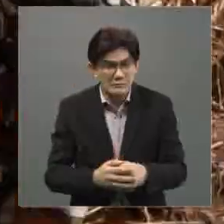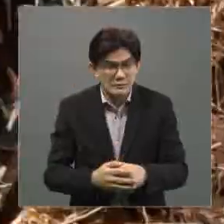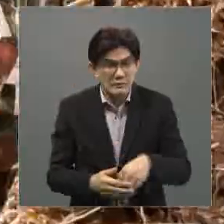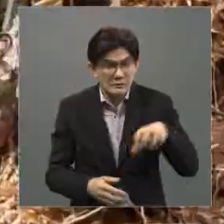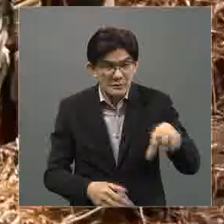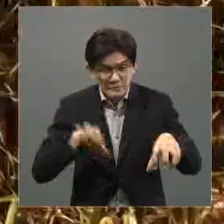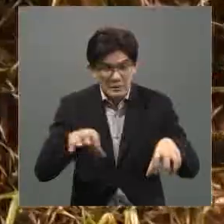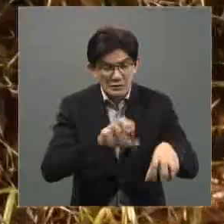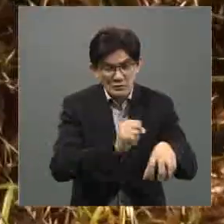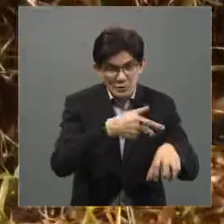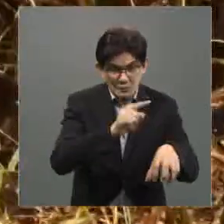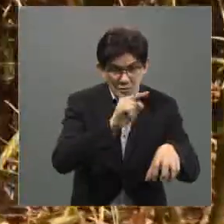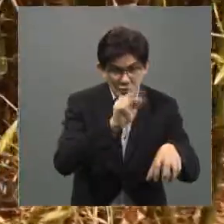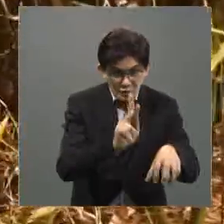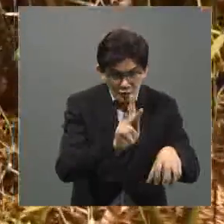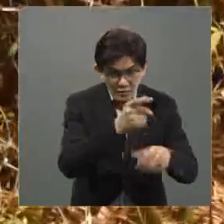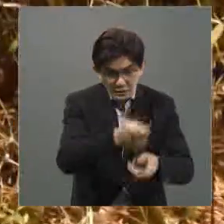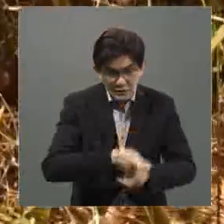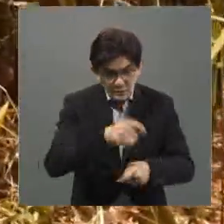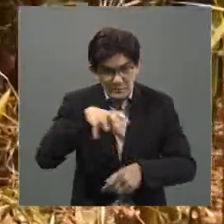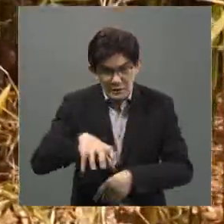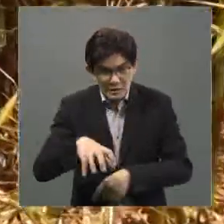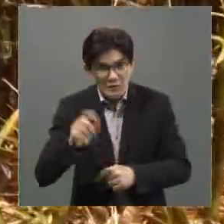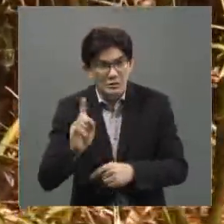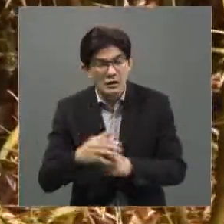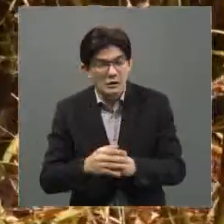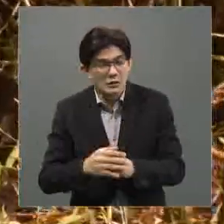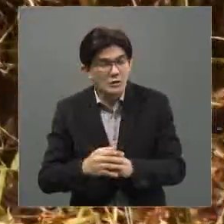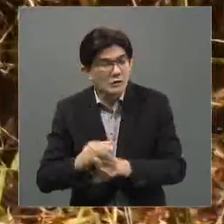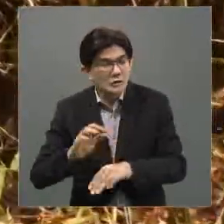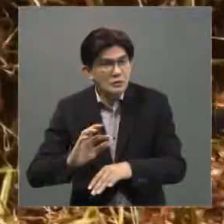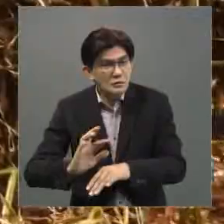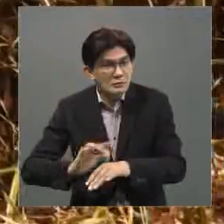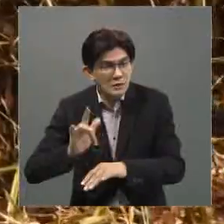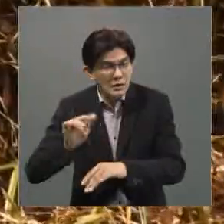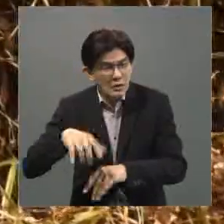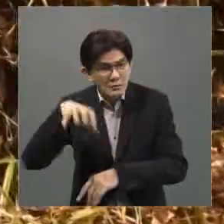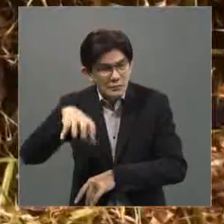ทั้งสปกของกระทรวงเกษตรทั้งกรมอุทยานของกระทรวงทรัพย์เนี่ยไม่มีใครผิด